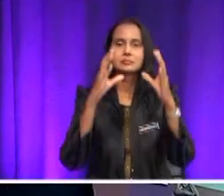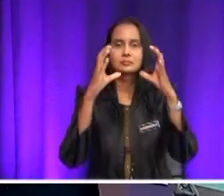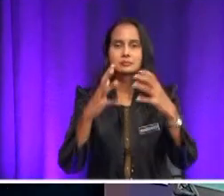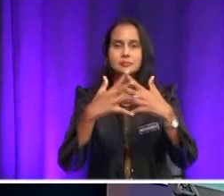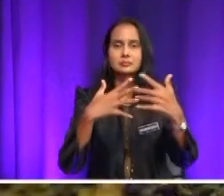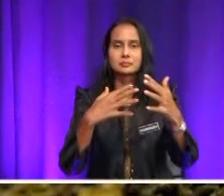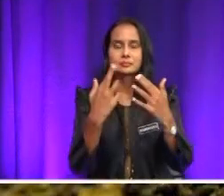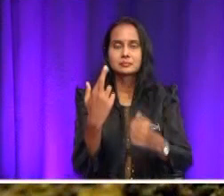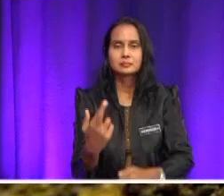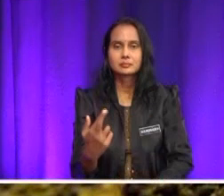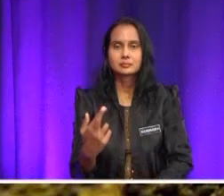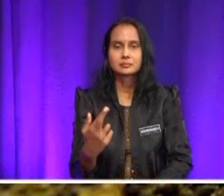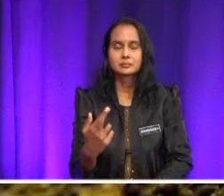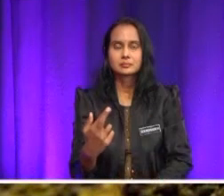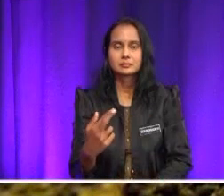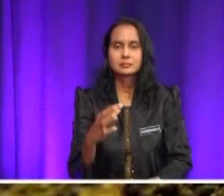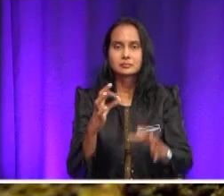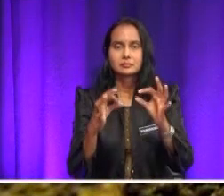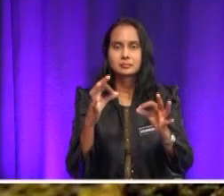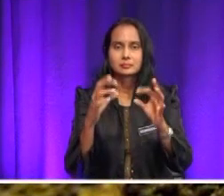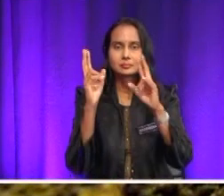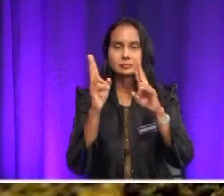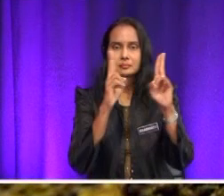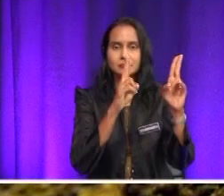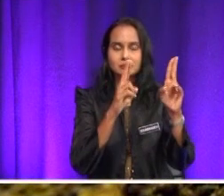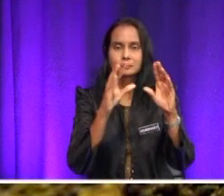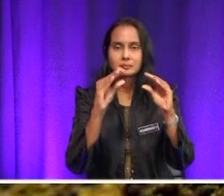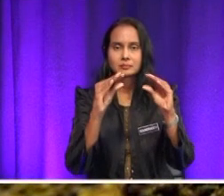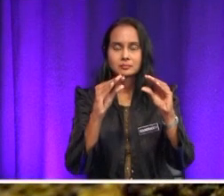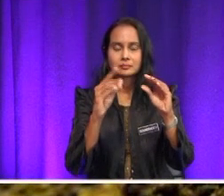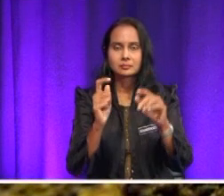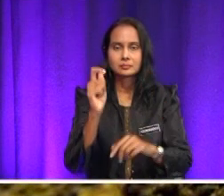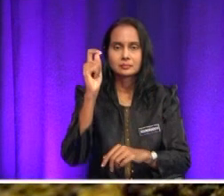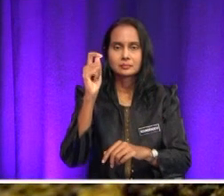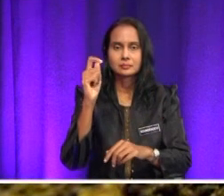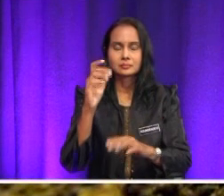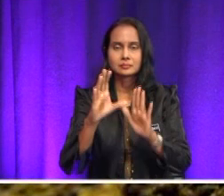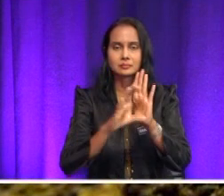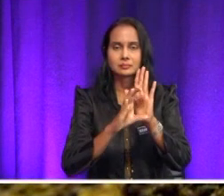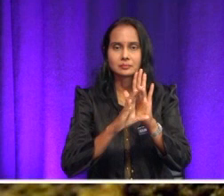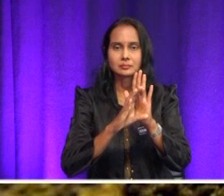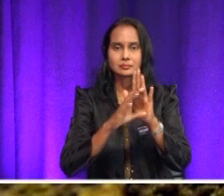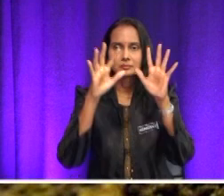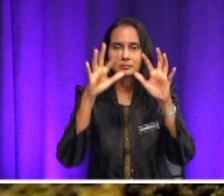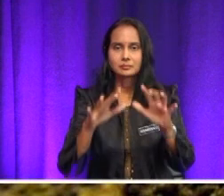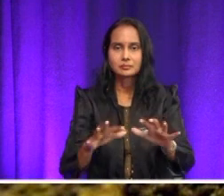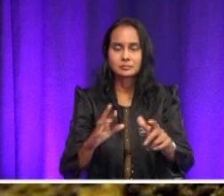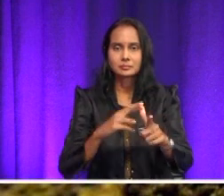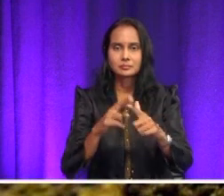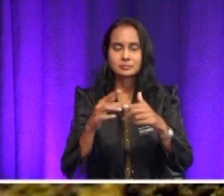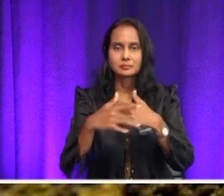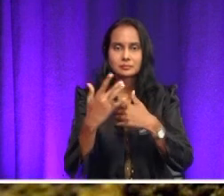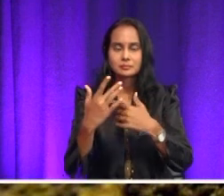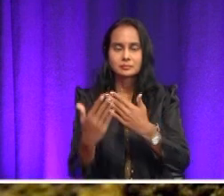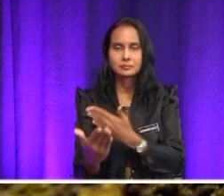berlaku sekironya kelembaban udara sekitar tinggi contohnya setelah hujan ataupun awak pagi kalau